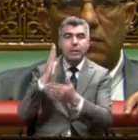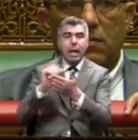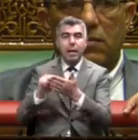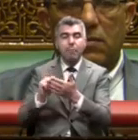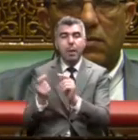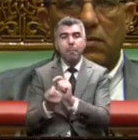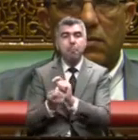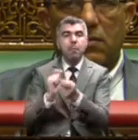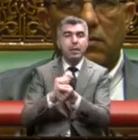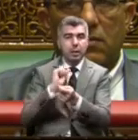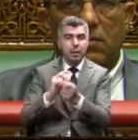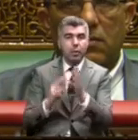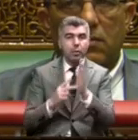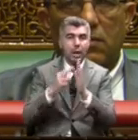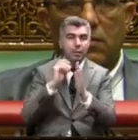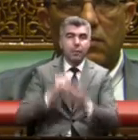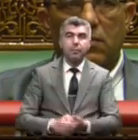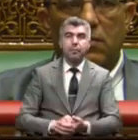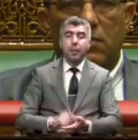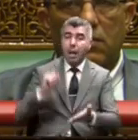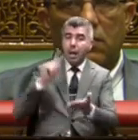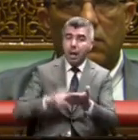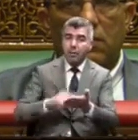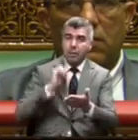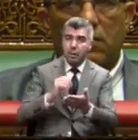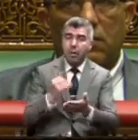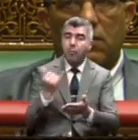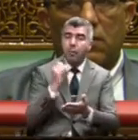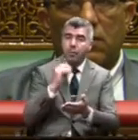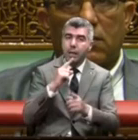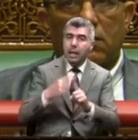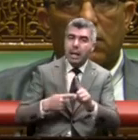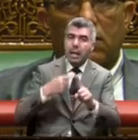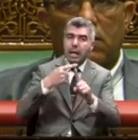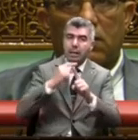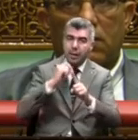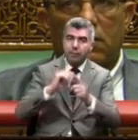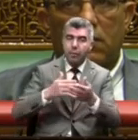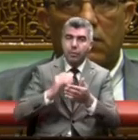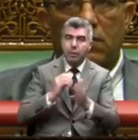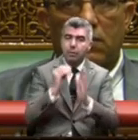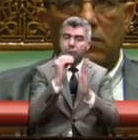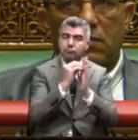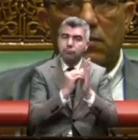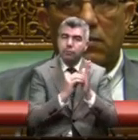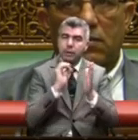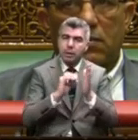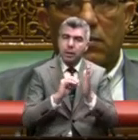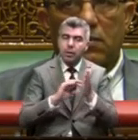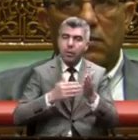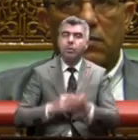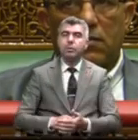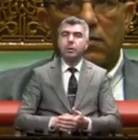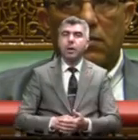والدرجه الجديده اذ كان من المفروض عليها تخصيص اعتمادات اضافيه لتنفيذ التزامتها المتعلقه بتحسين الدخل